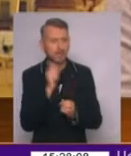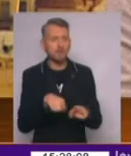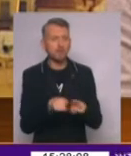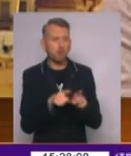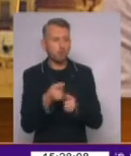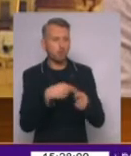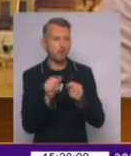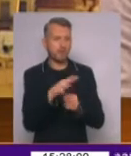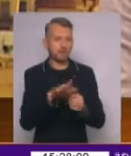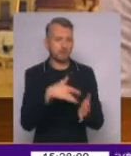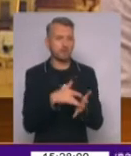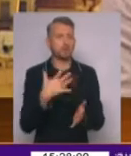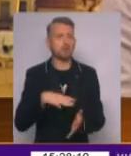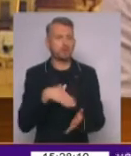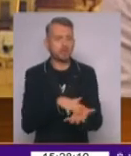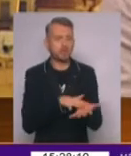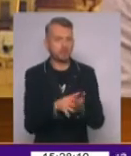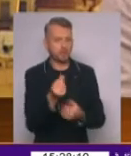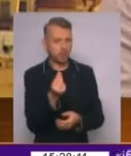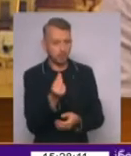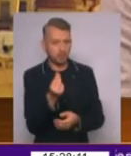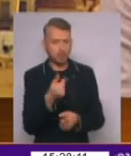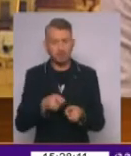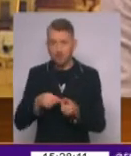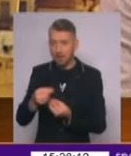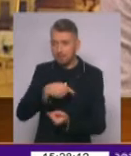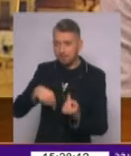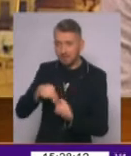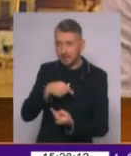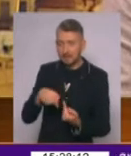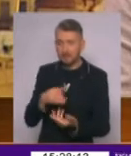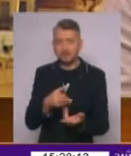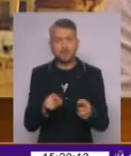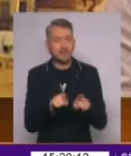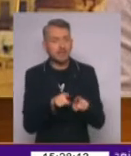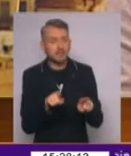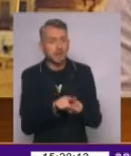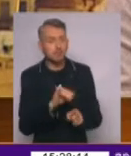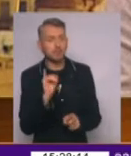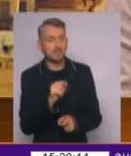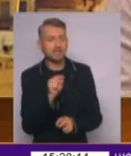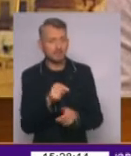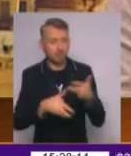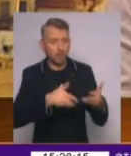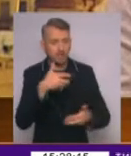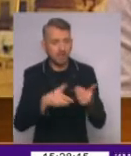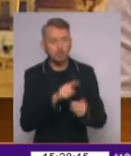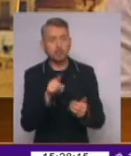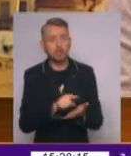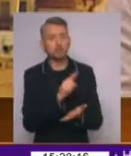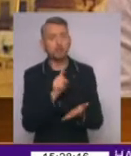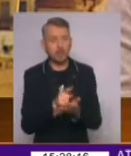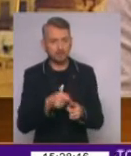повернеться місту, то навіщо витрачати це на це бізнес, сили, ресурси? Точки зору бізнесу, так само і з цими розриттями. Вони так зобов'язані